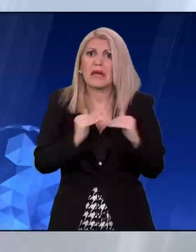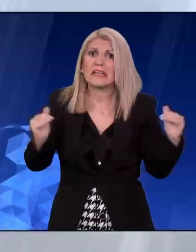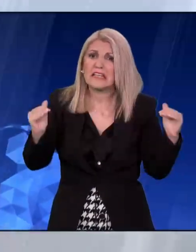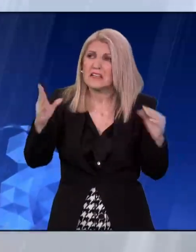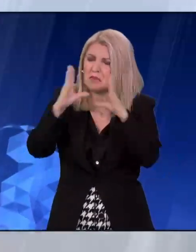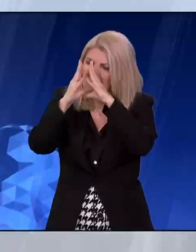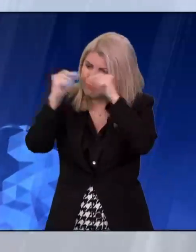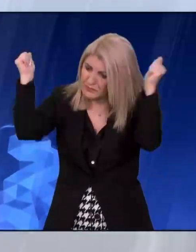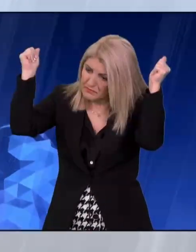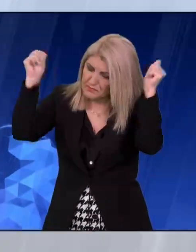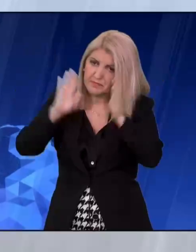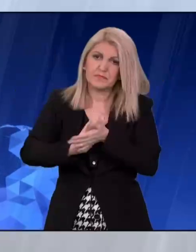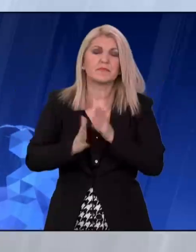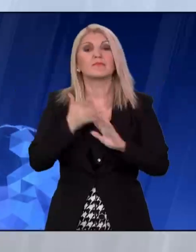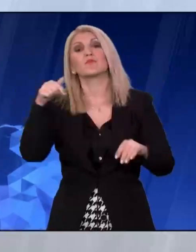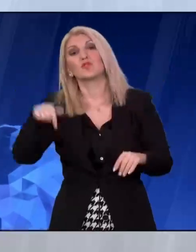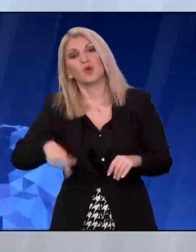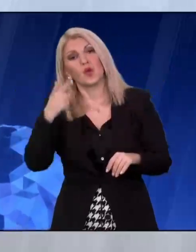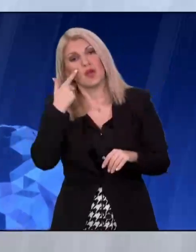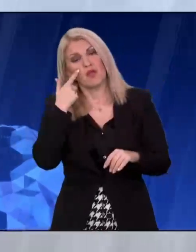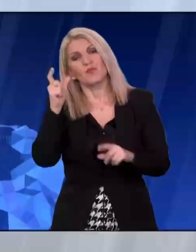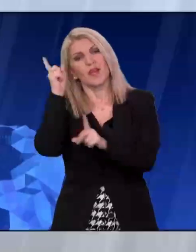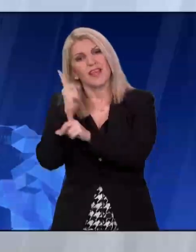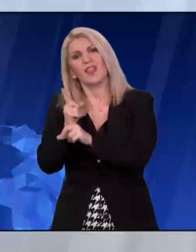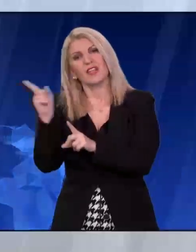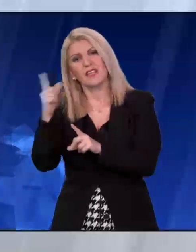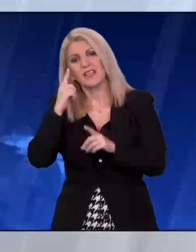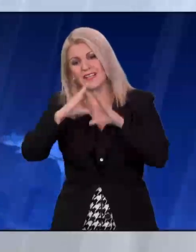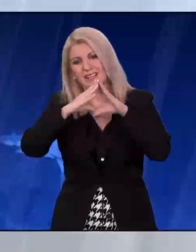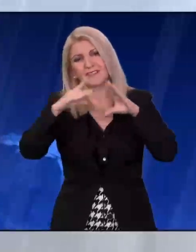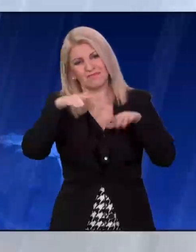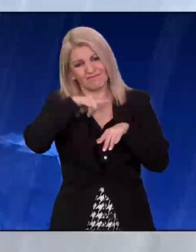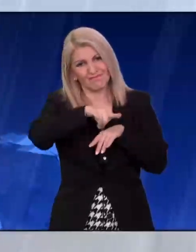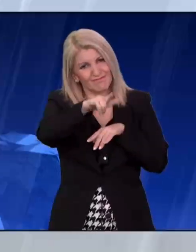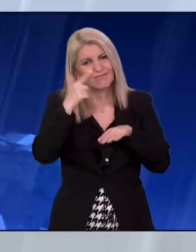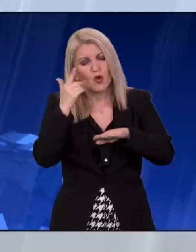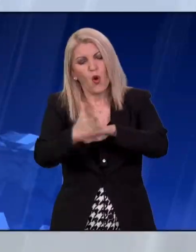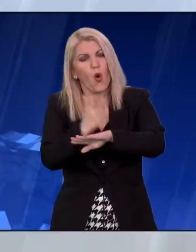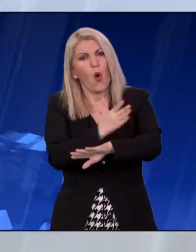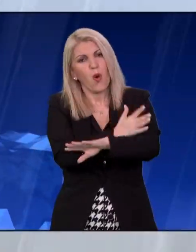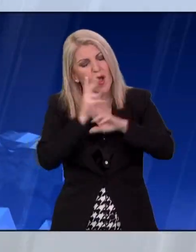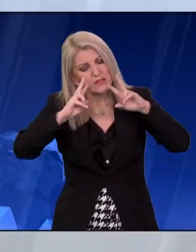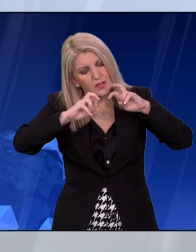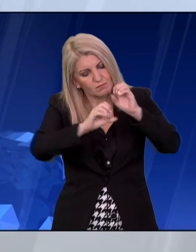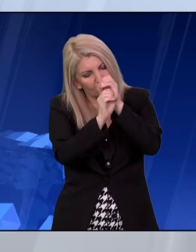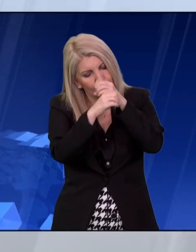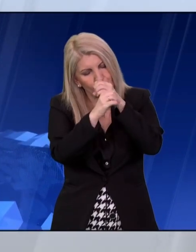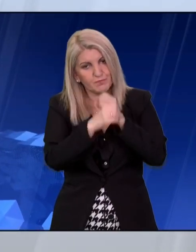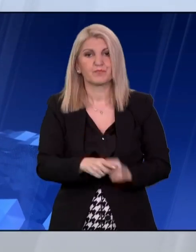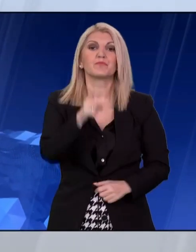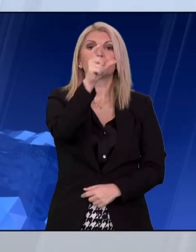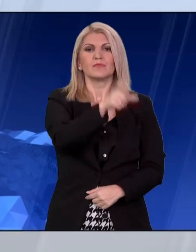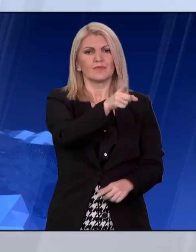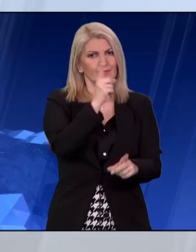και απαντήσεις ίσως δοθούν από την εξέταση των κομματιών της ατράκτου που εξετάζονται ο μηχανικός παρέδωσε το